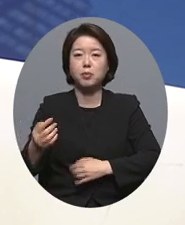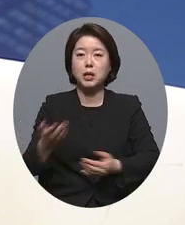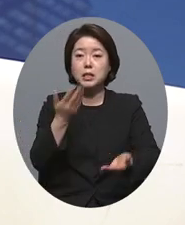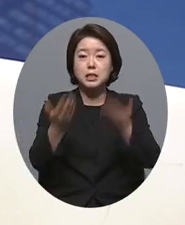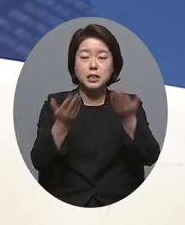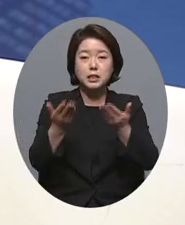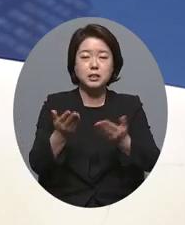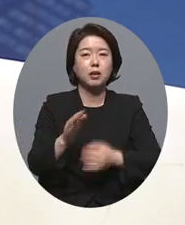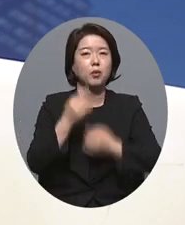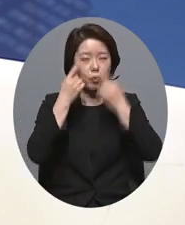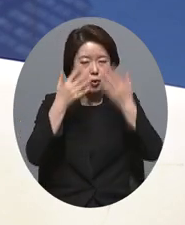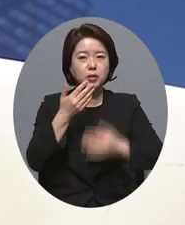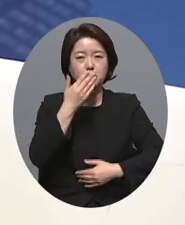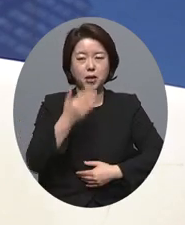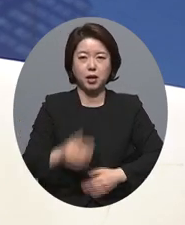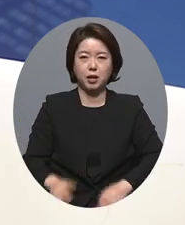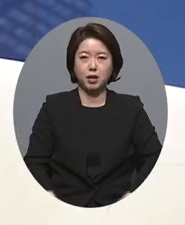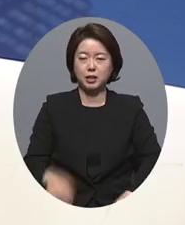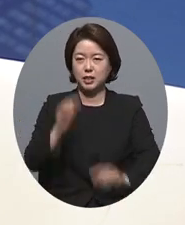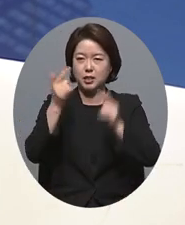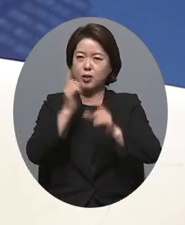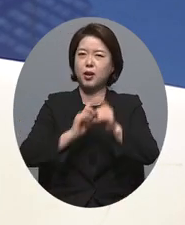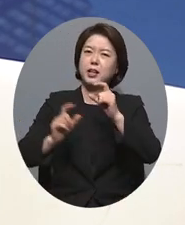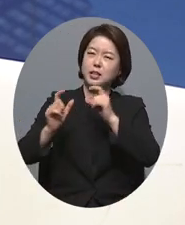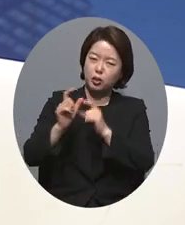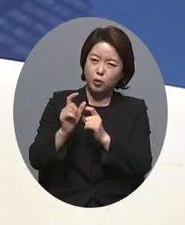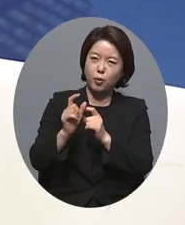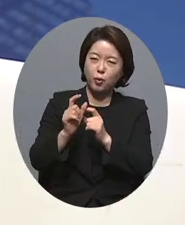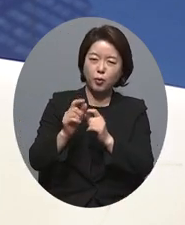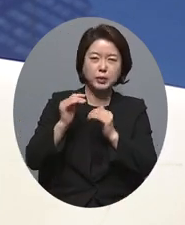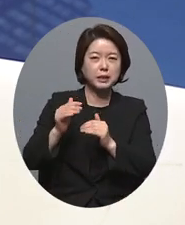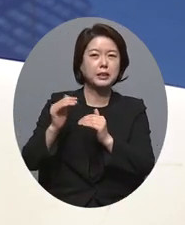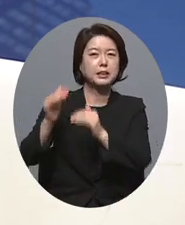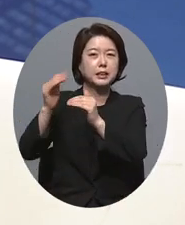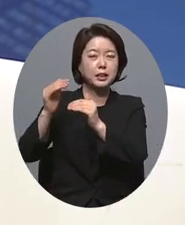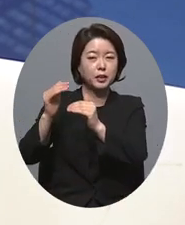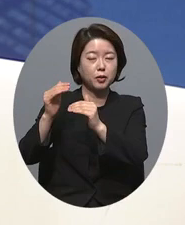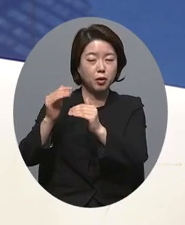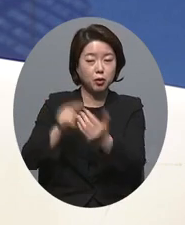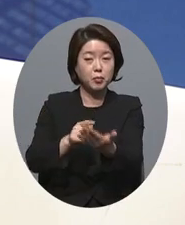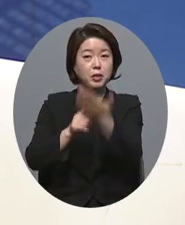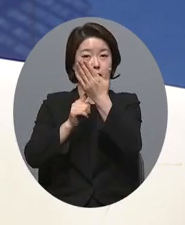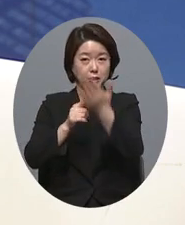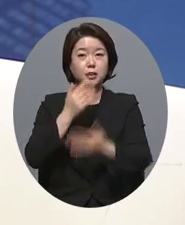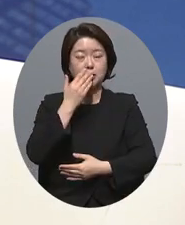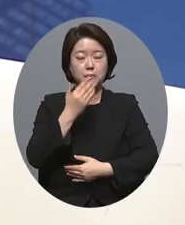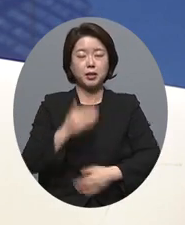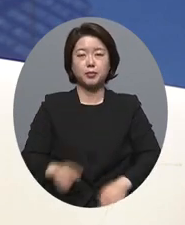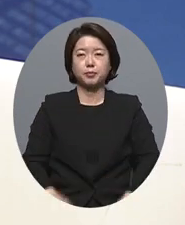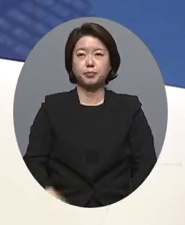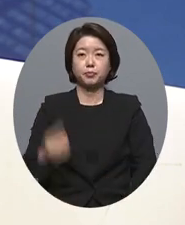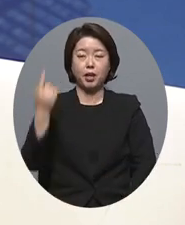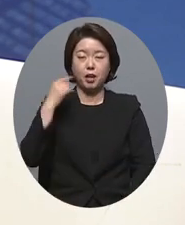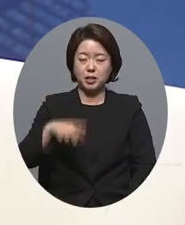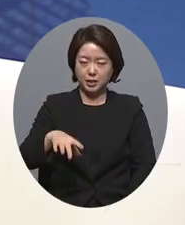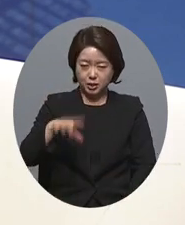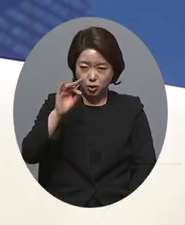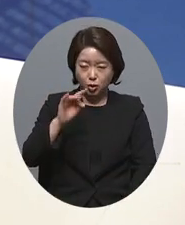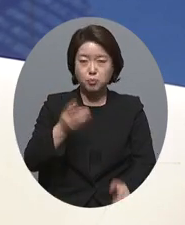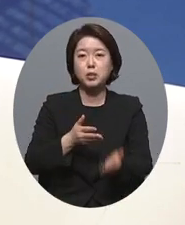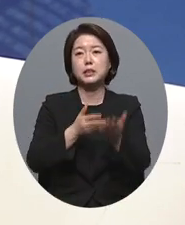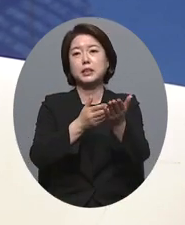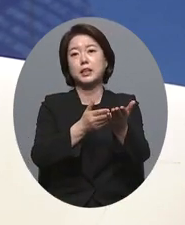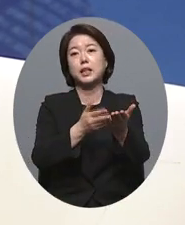있겠죠. 이러저러한 내용들이 아마 더 추가적으로 진행이 되고 굴러가고 또 드러날 수도 있을 것 같습니다. 어제 처음으로 제기가